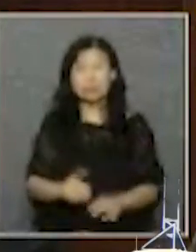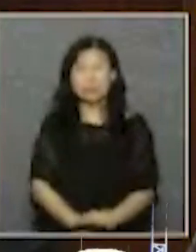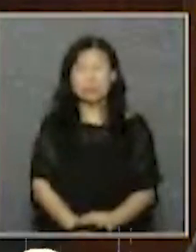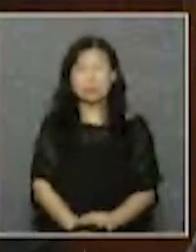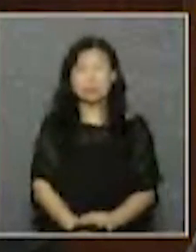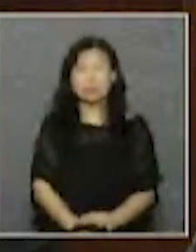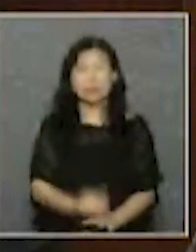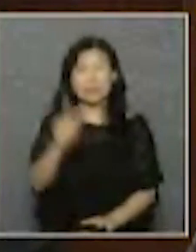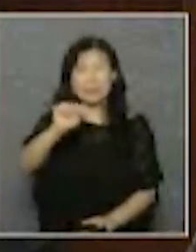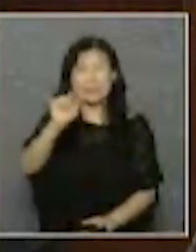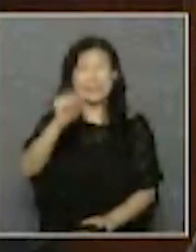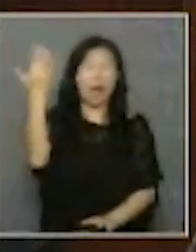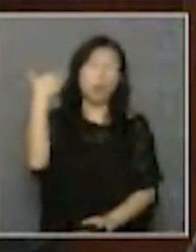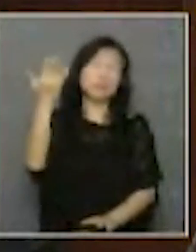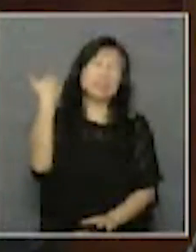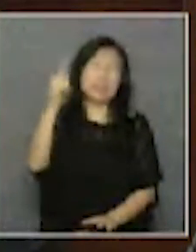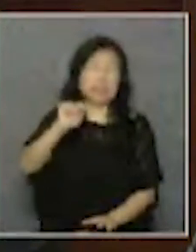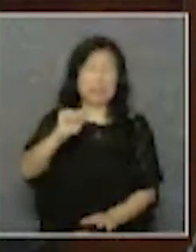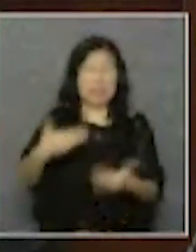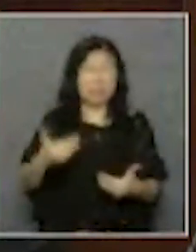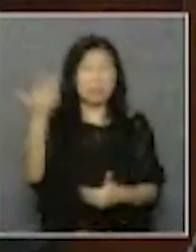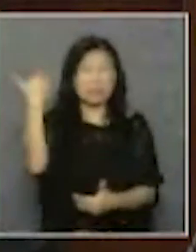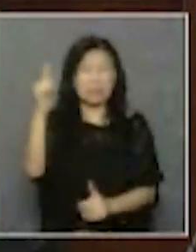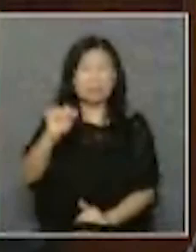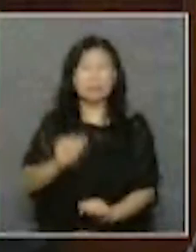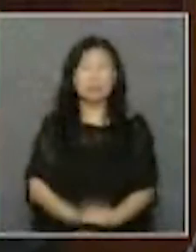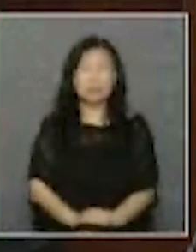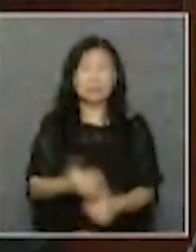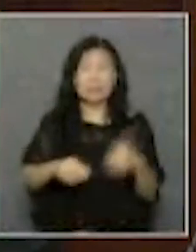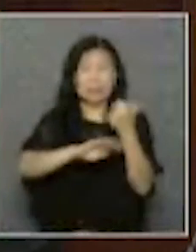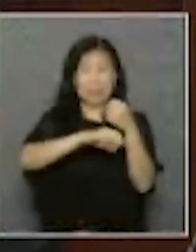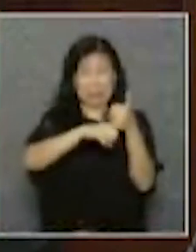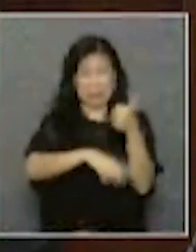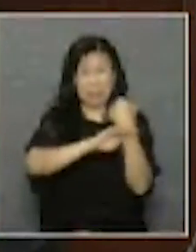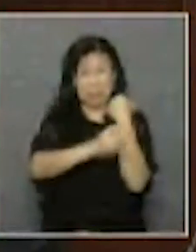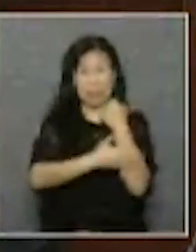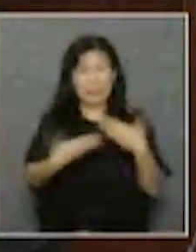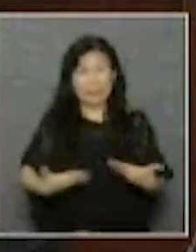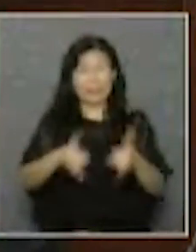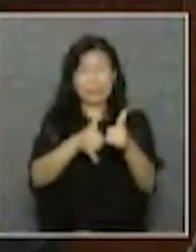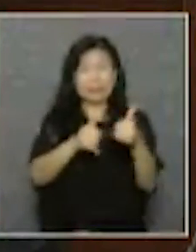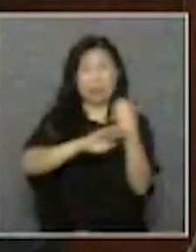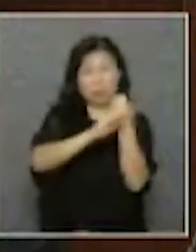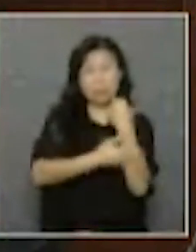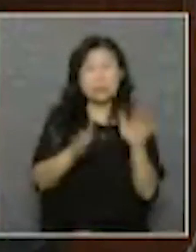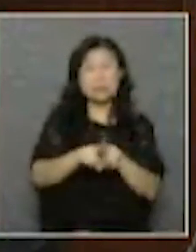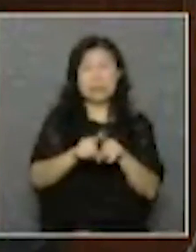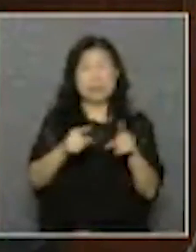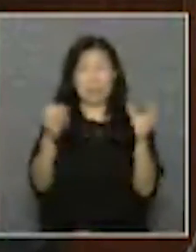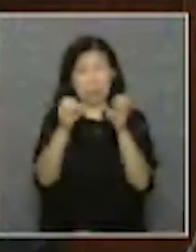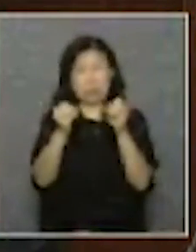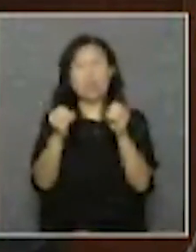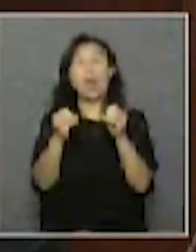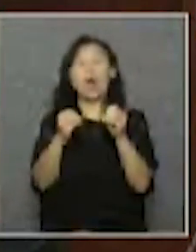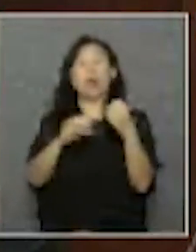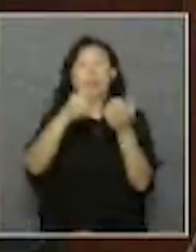你舊例嚟噶嘛啲啊哥， 憲制我哋嘅基本法以及現有嘅法律，我哋嘅議事規則。本